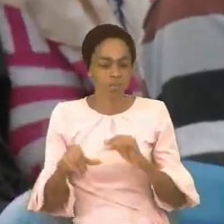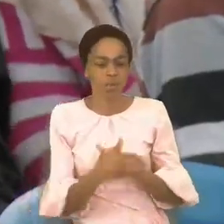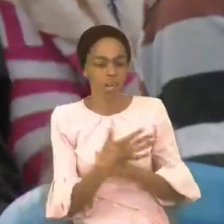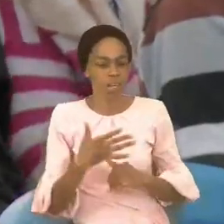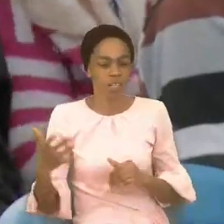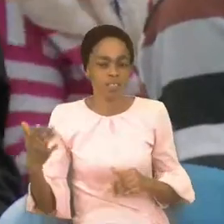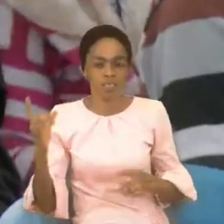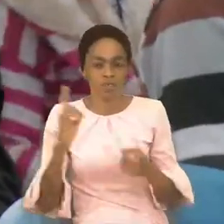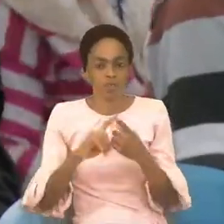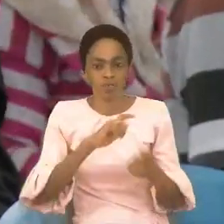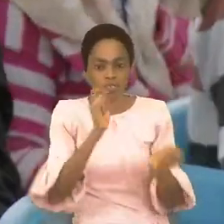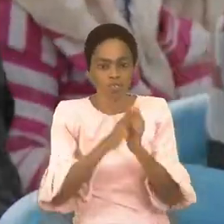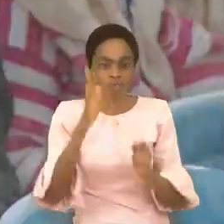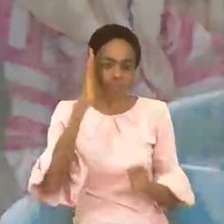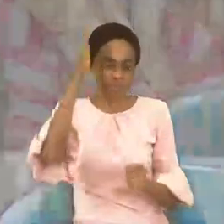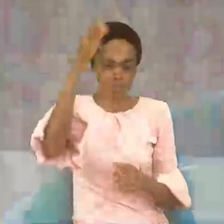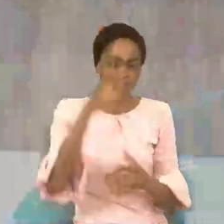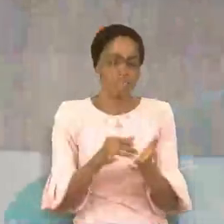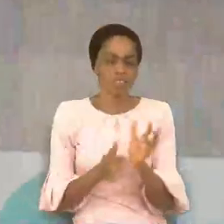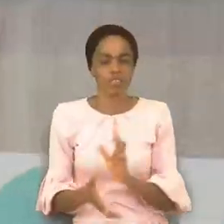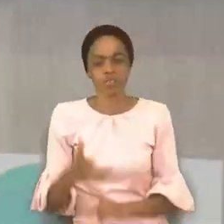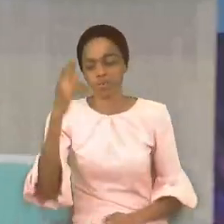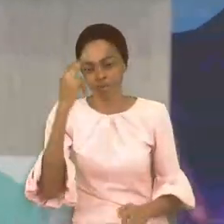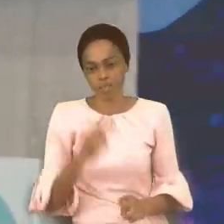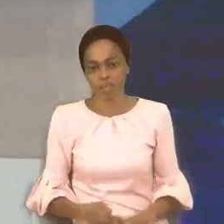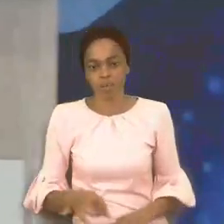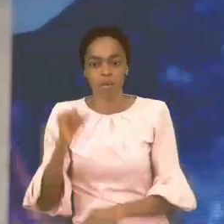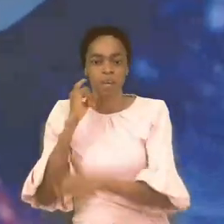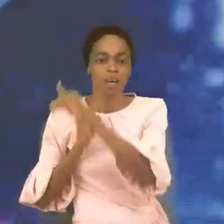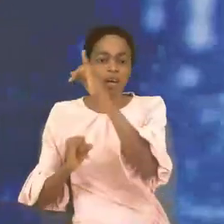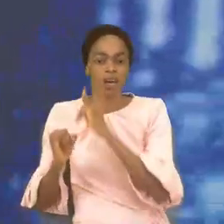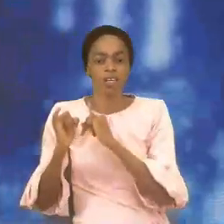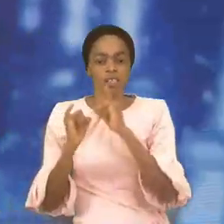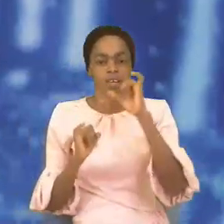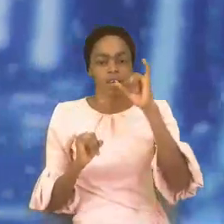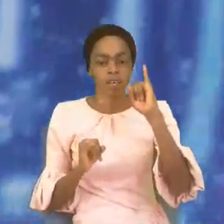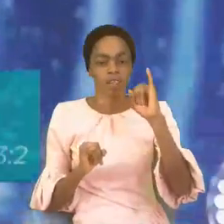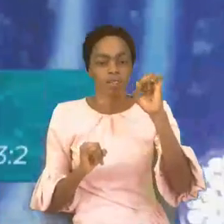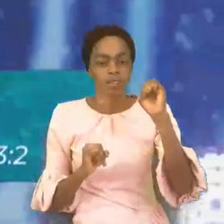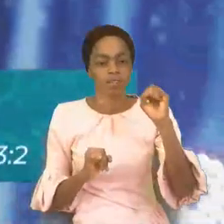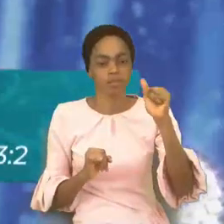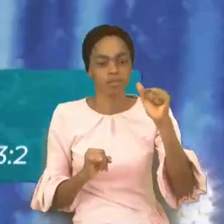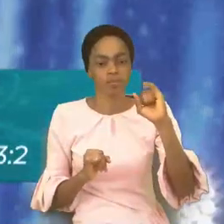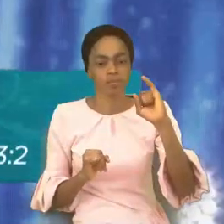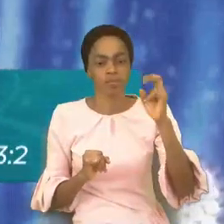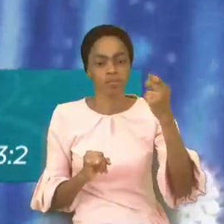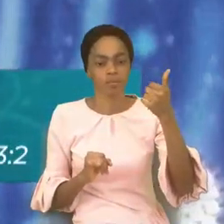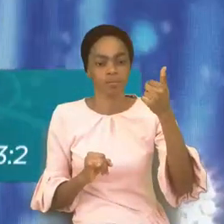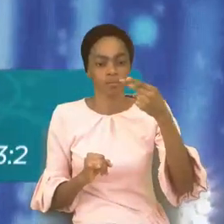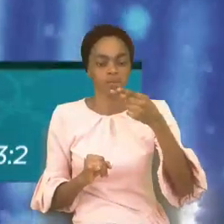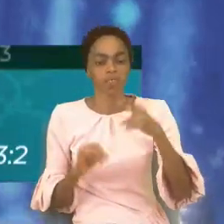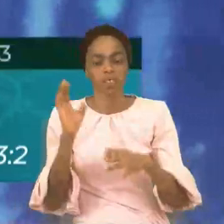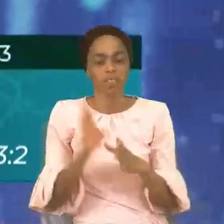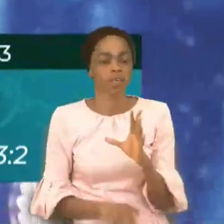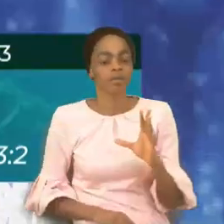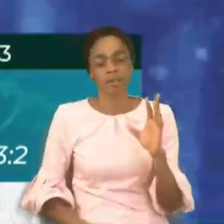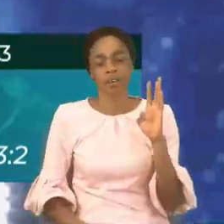faire pour changer ta destinée au nom de Jésus. Ésaïe 43, verset